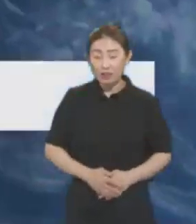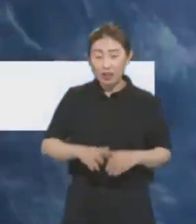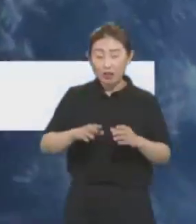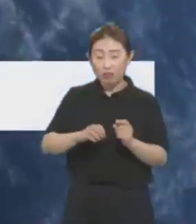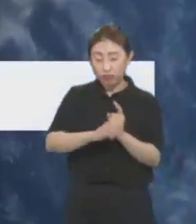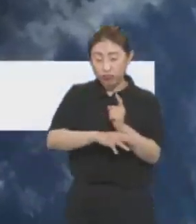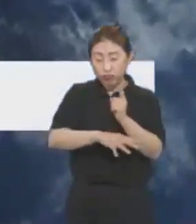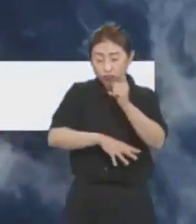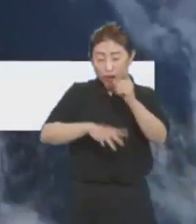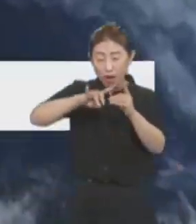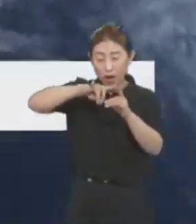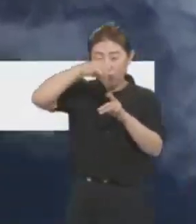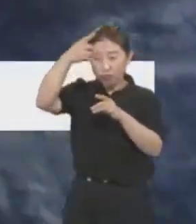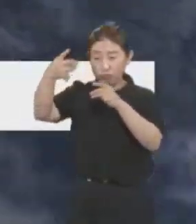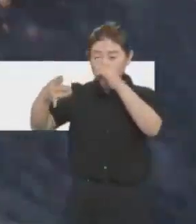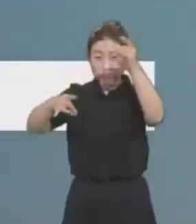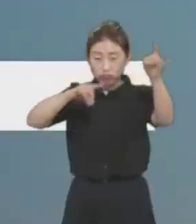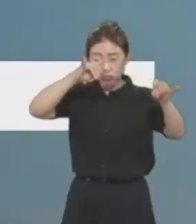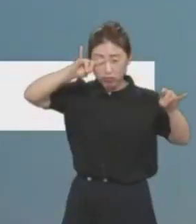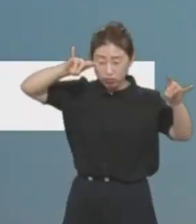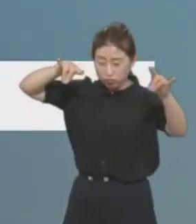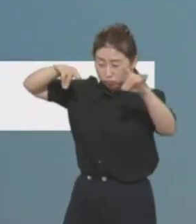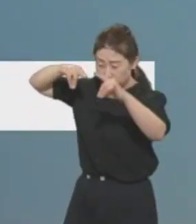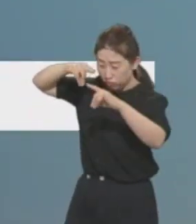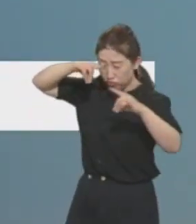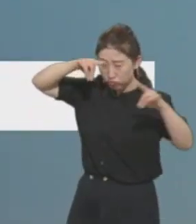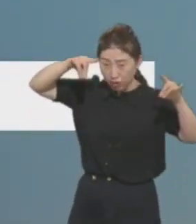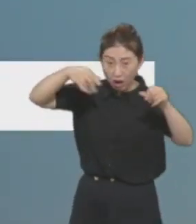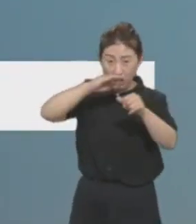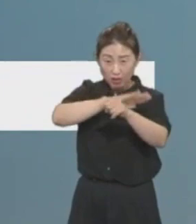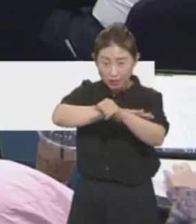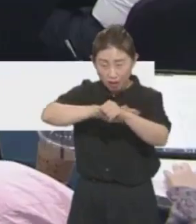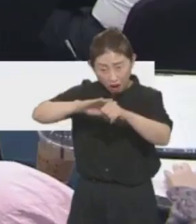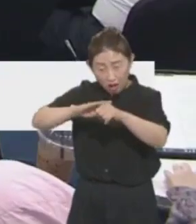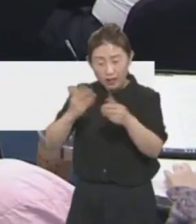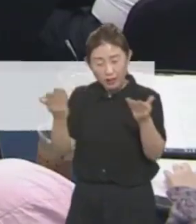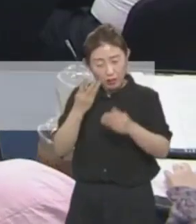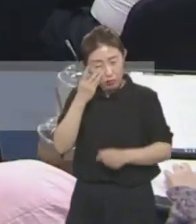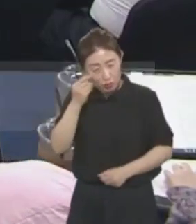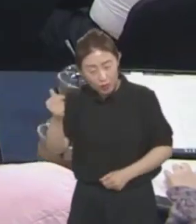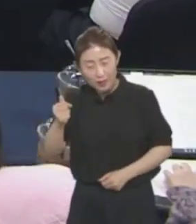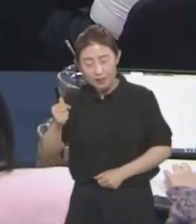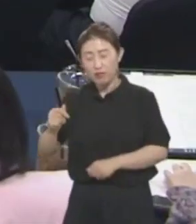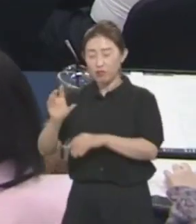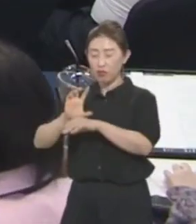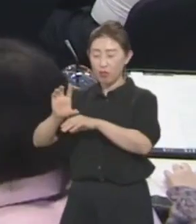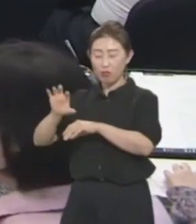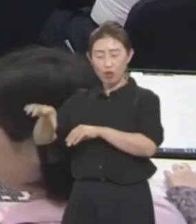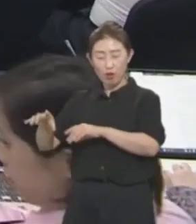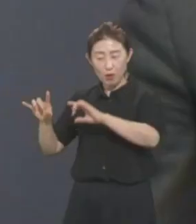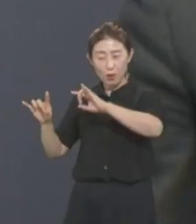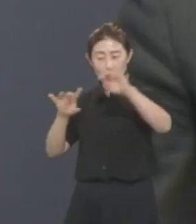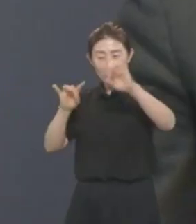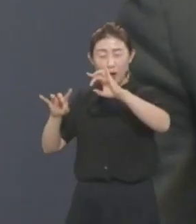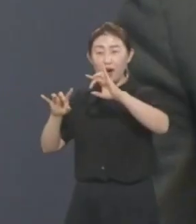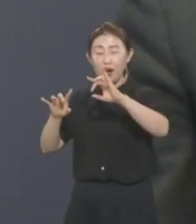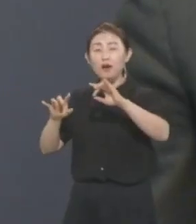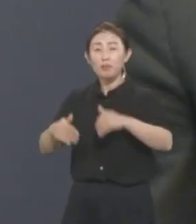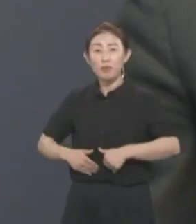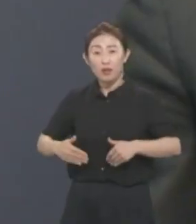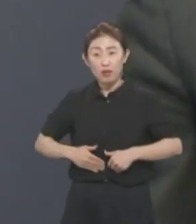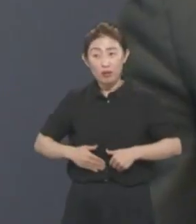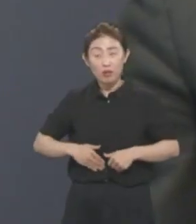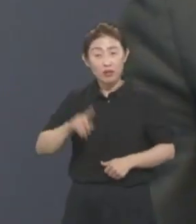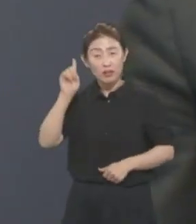궤도에 안착해 실제 임무를 수행하기 위한 교신에 성공했는지 여부입니다. 과학기술정보통신부는 내일 오전 11시